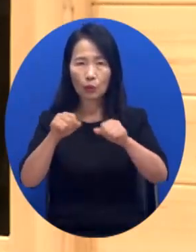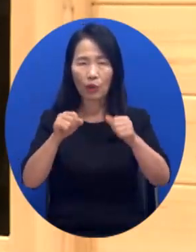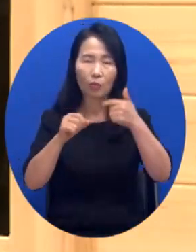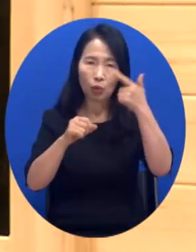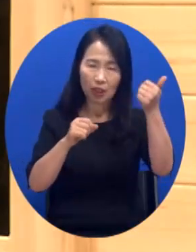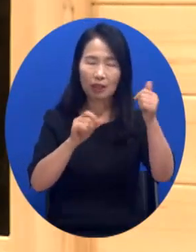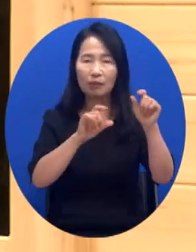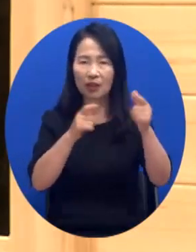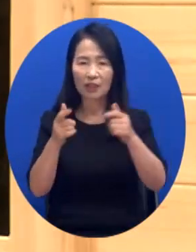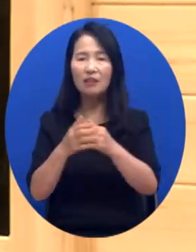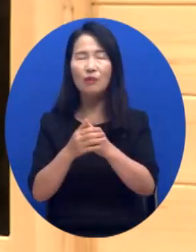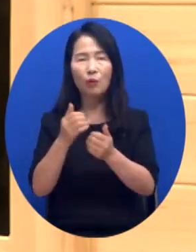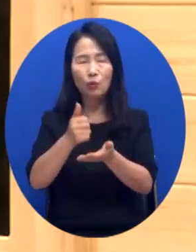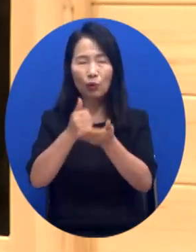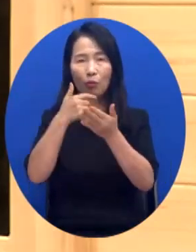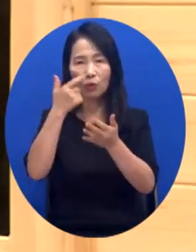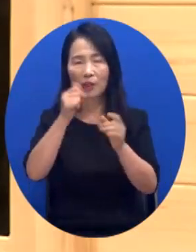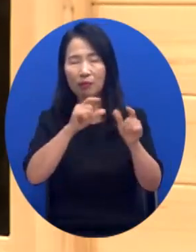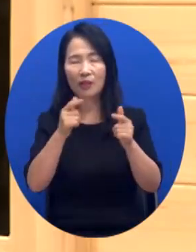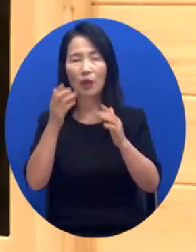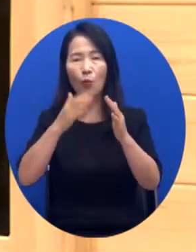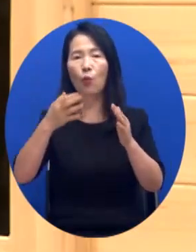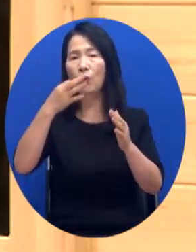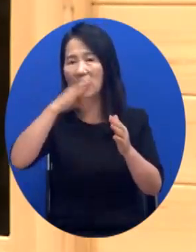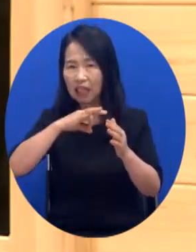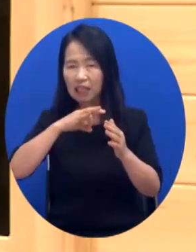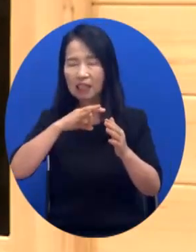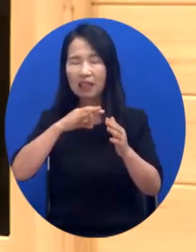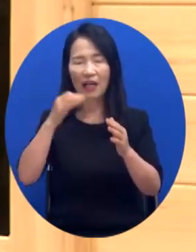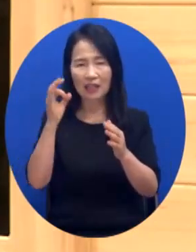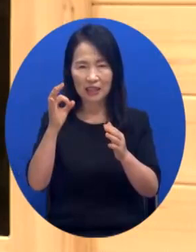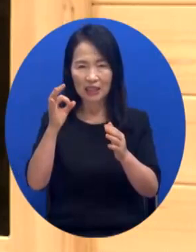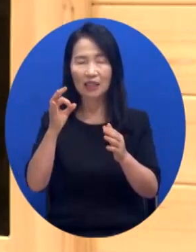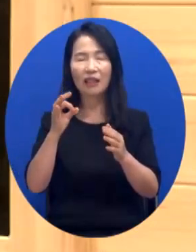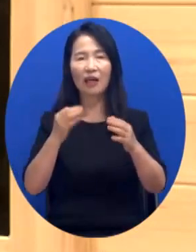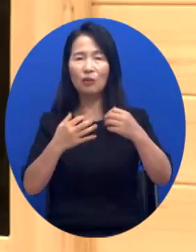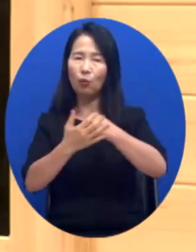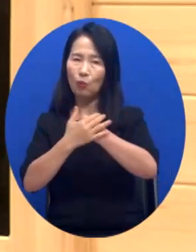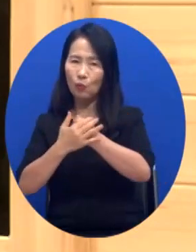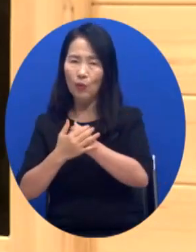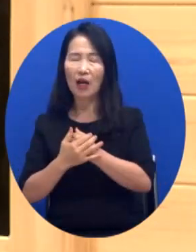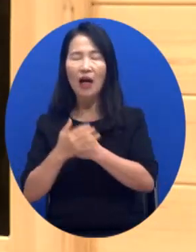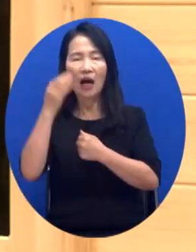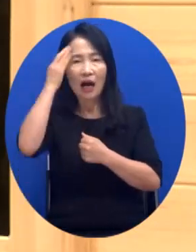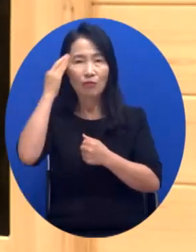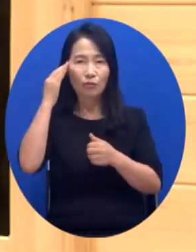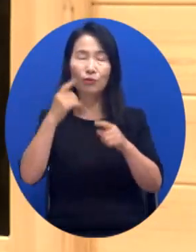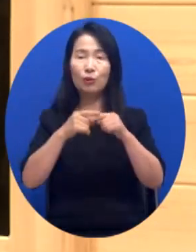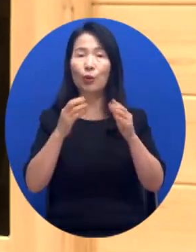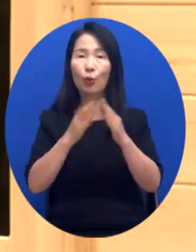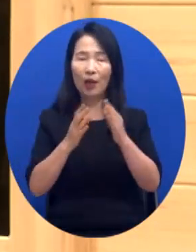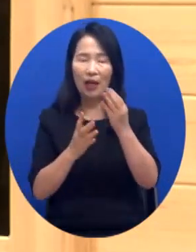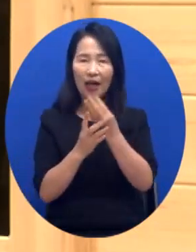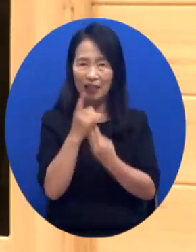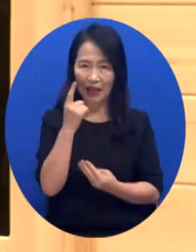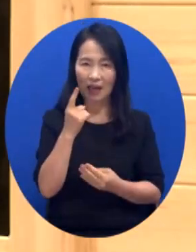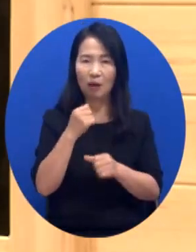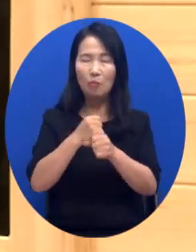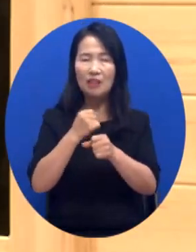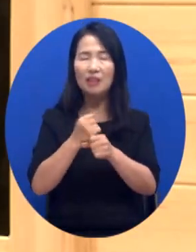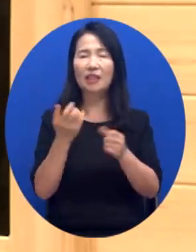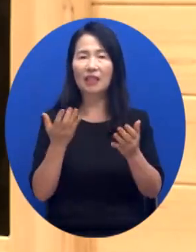공익적 가치와 세계관을 가지고 좀 도와주셔서 우리 한국교회 하나 만드는데 좀 도와주시면